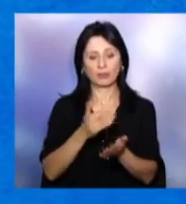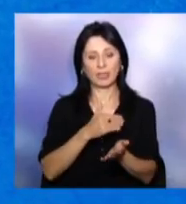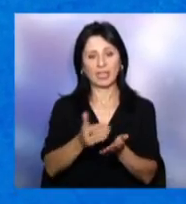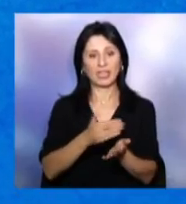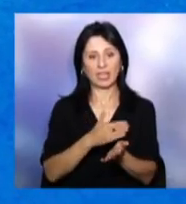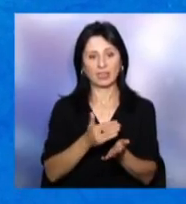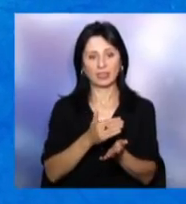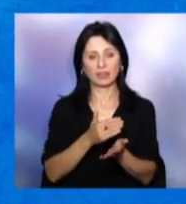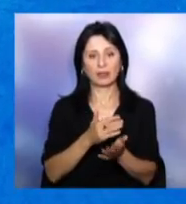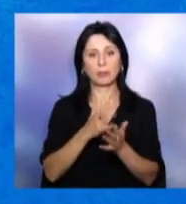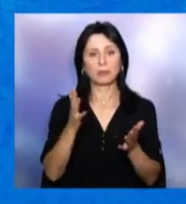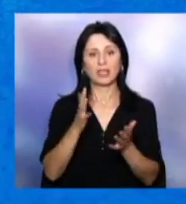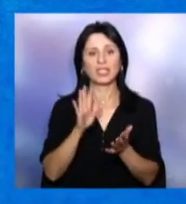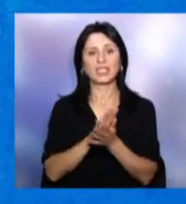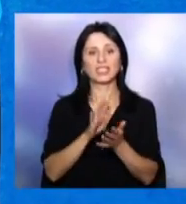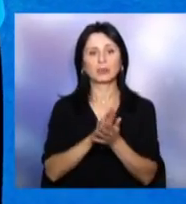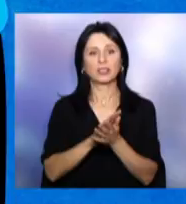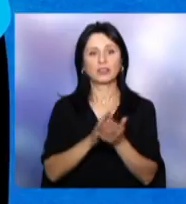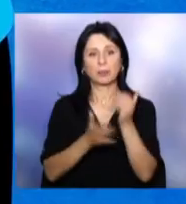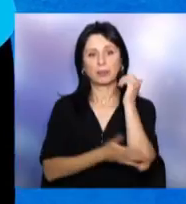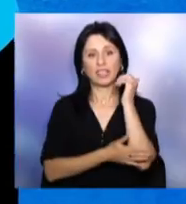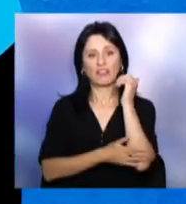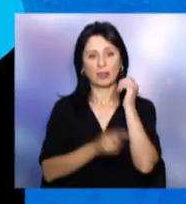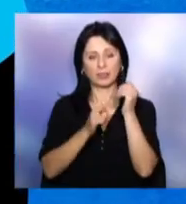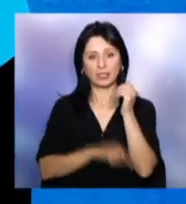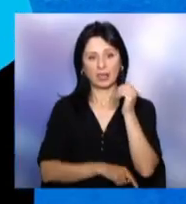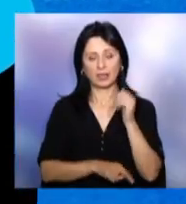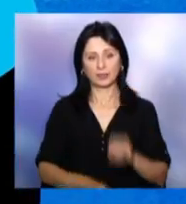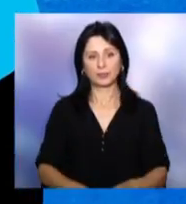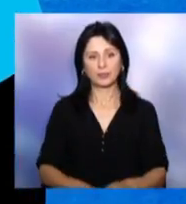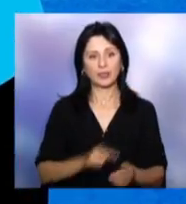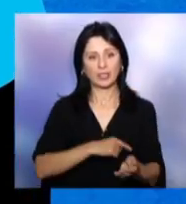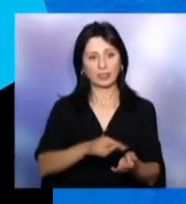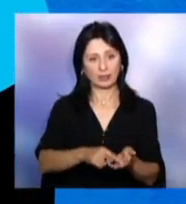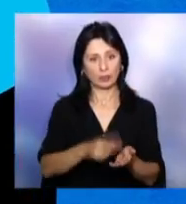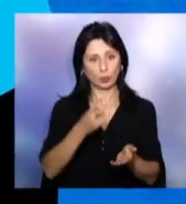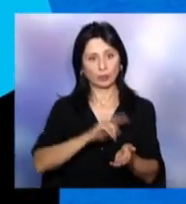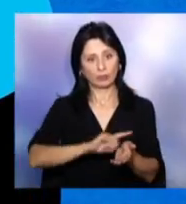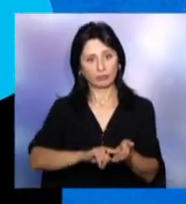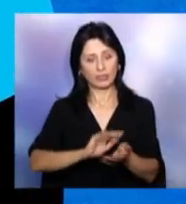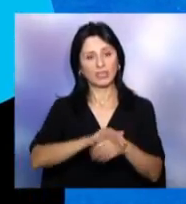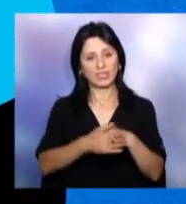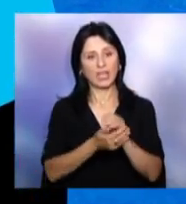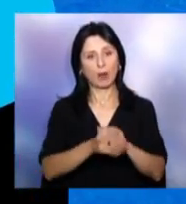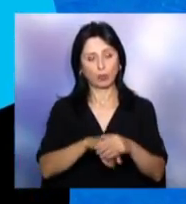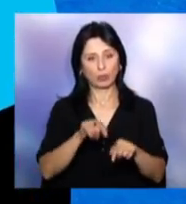მხრებიდან მეტად დაბინძურებული მტევნებისაკენ. დასველებულ ხელებზე წაისვით